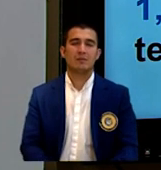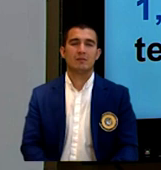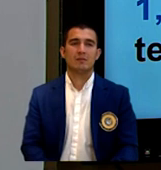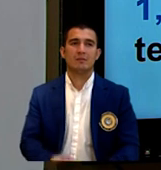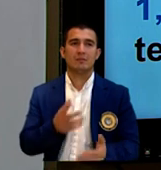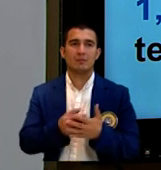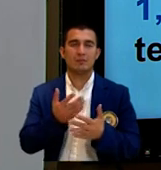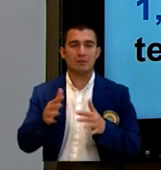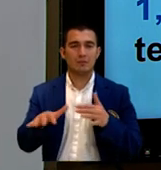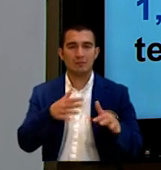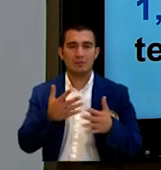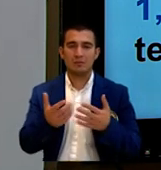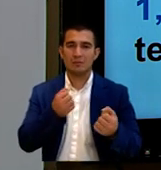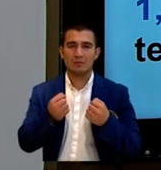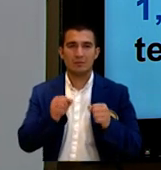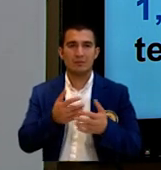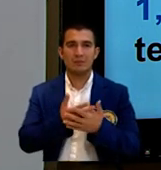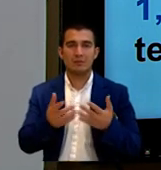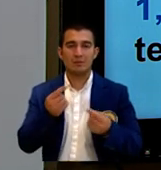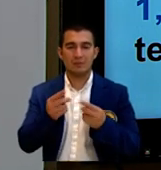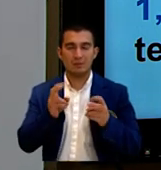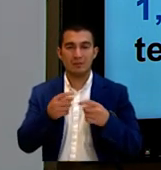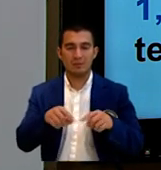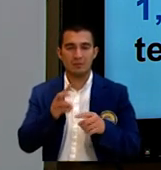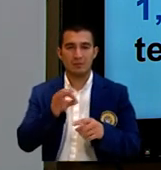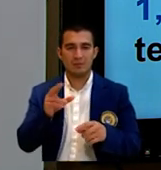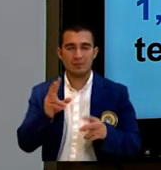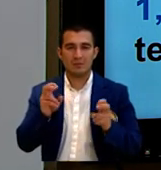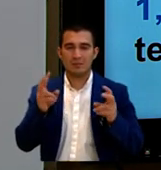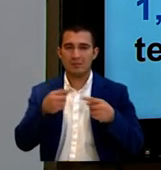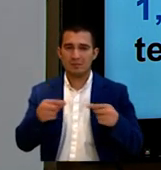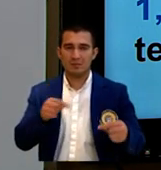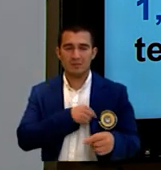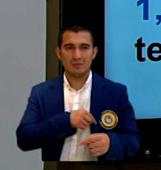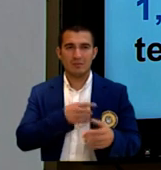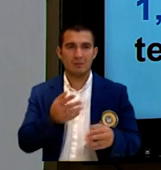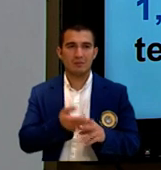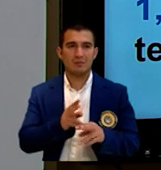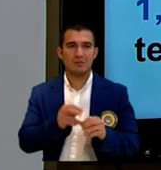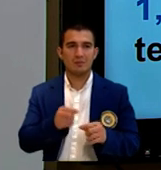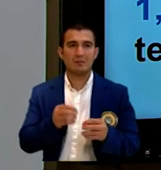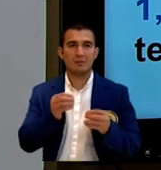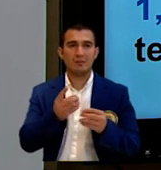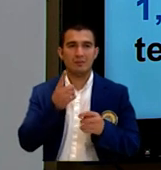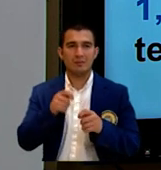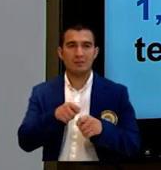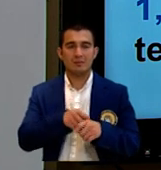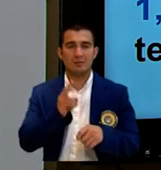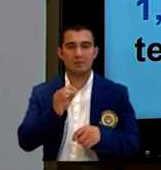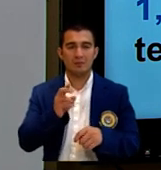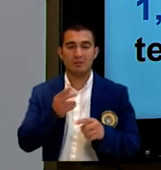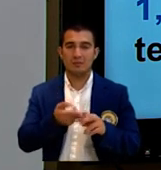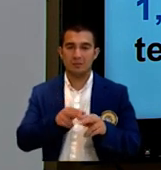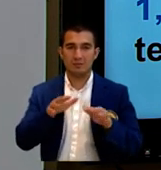Suyuq va qattiq holatdagi moddalar molekulalarning konsentratsiyasi, ya'ni 1 metr kub joyda 10 darajasi 27 dan